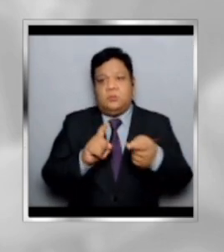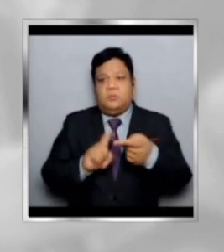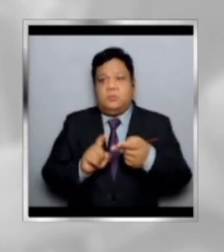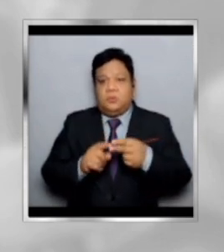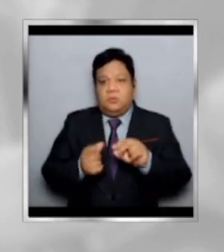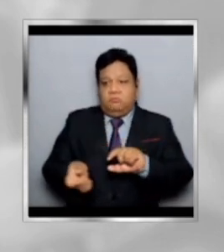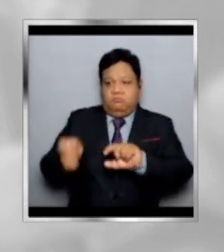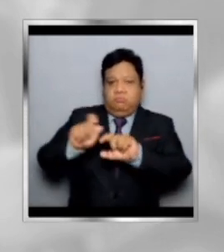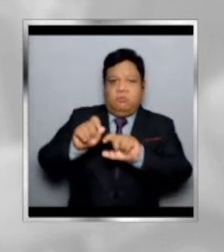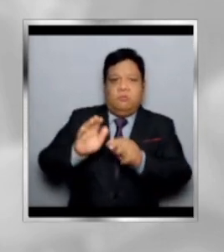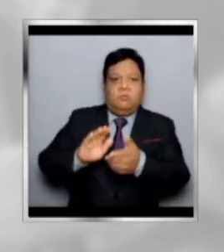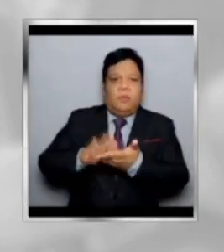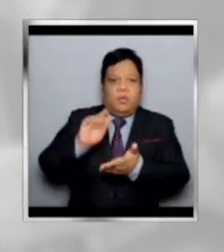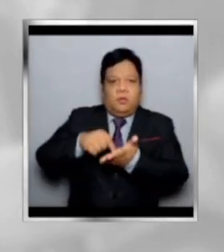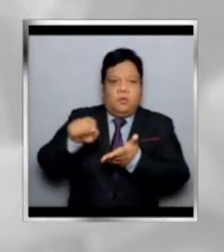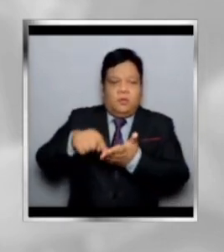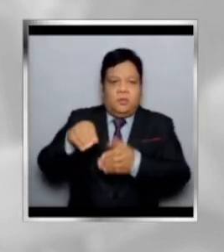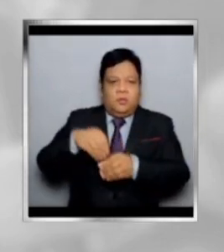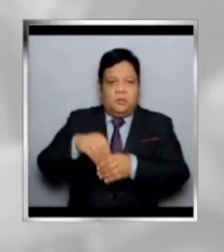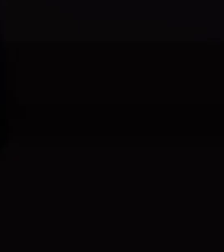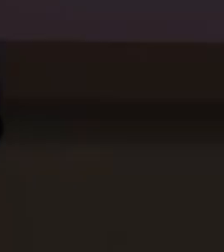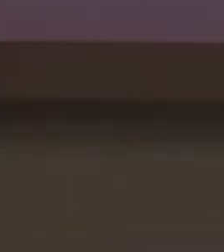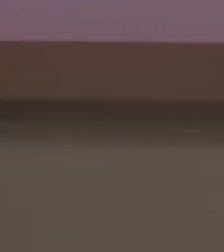at Europa.